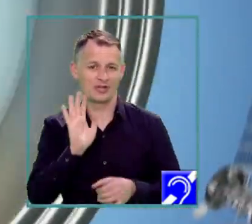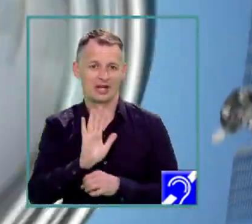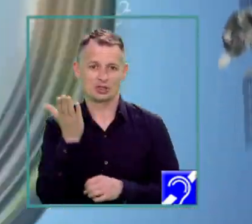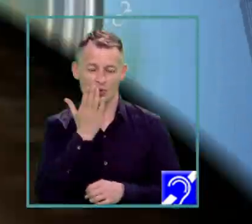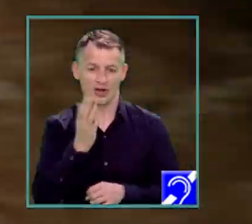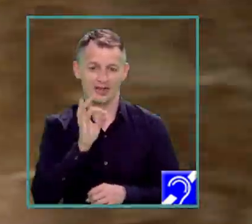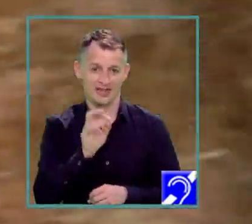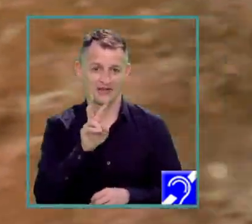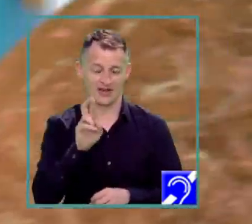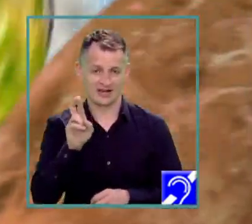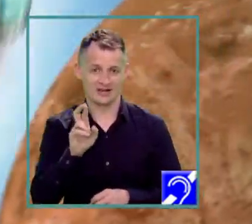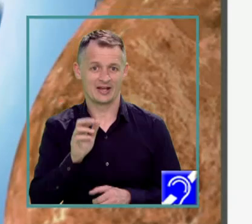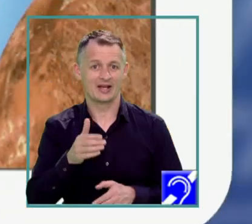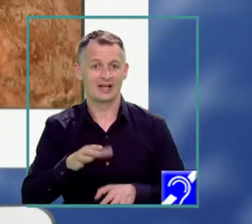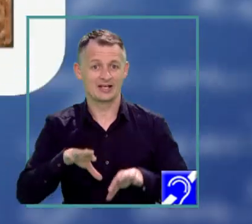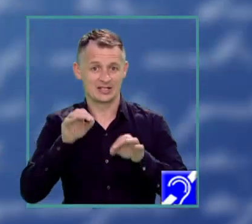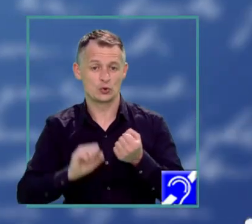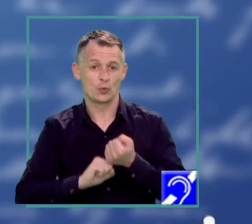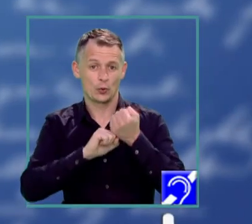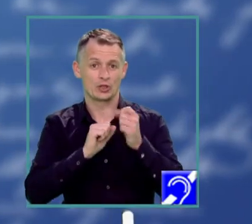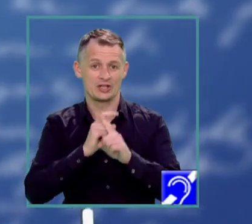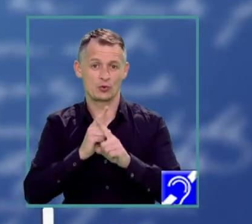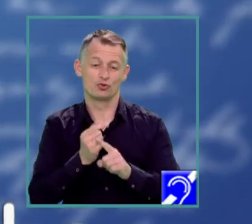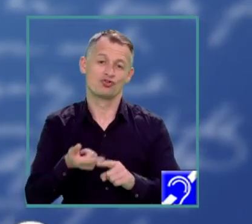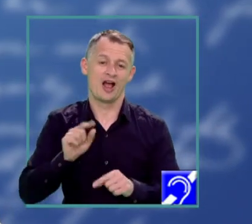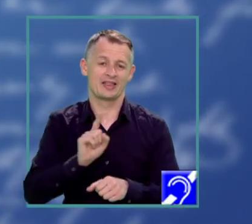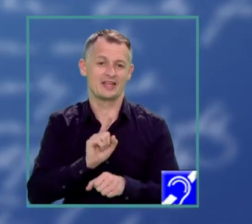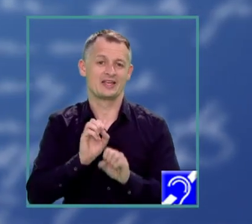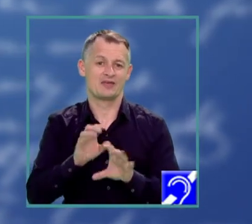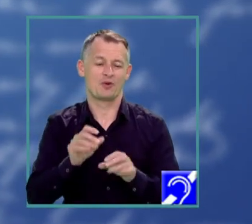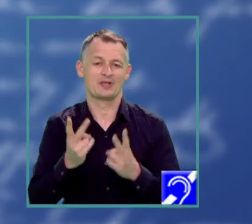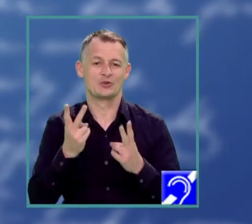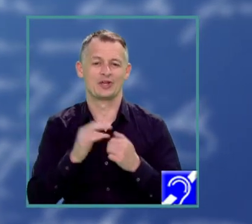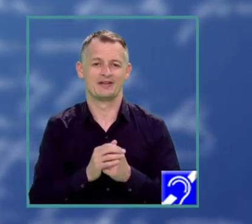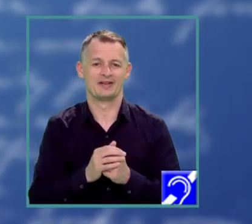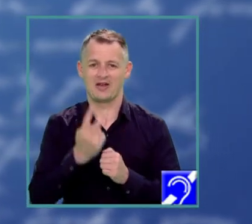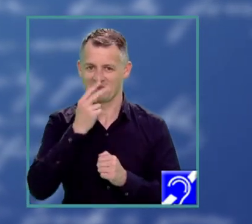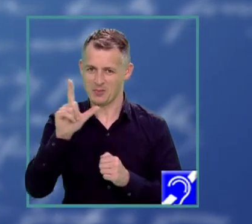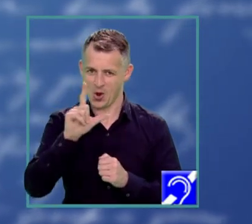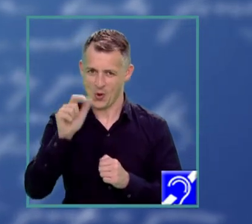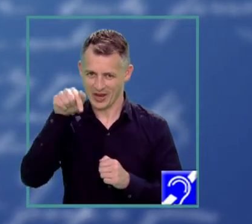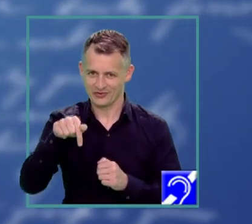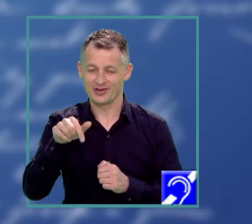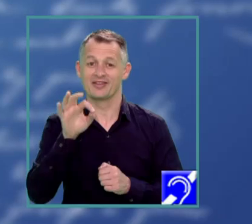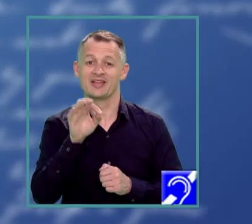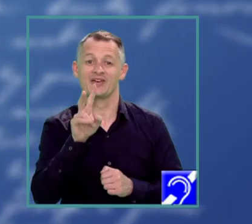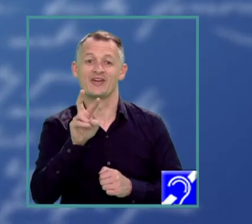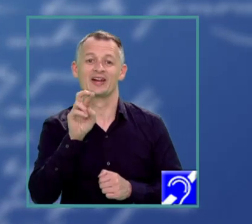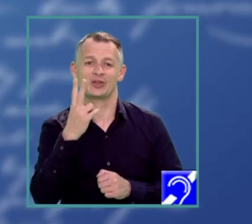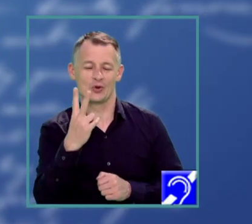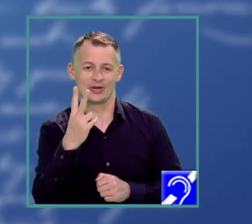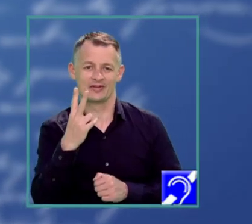TVR Găsiți suporturile de curs și alte informații utile ne vedem luni tot aici pe TVR 2 Va doresc un weekend minunat